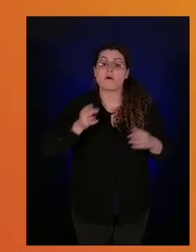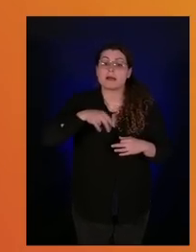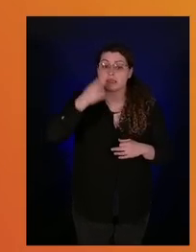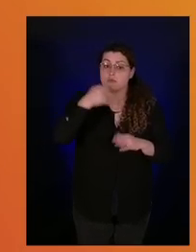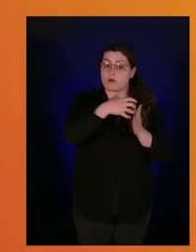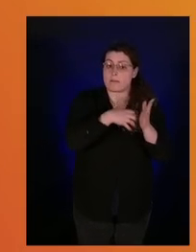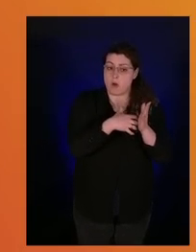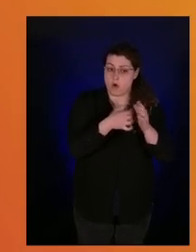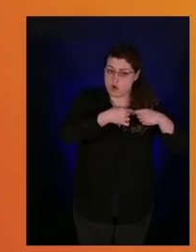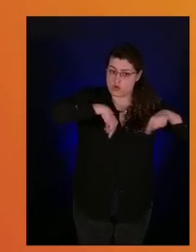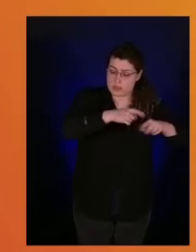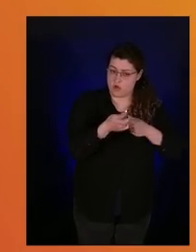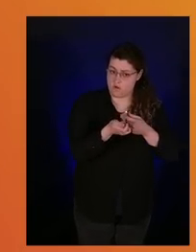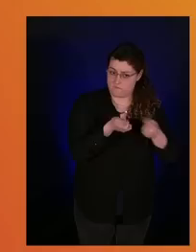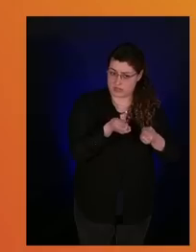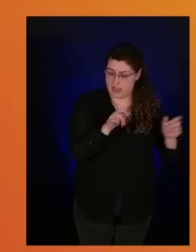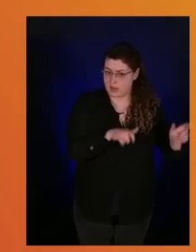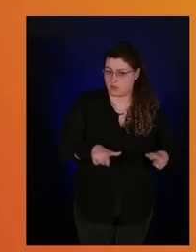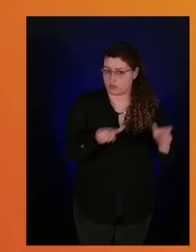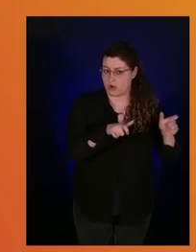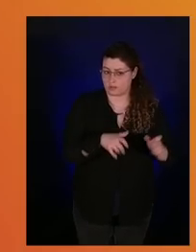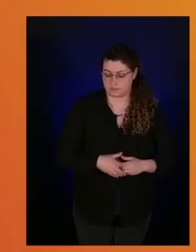commission financière et de contrôle.